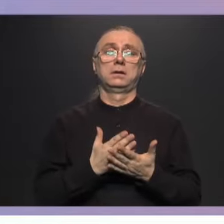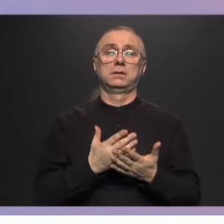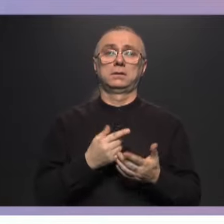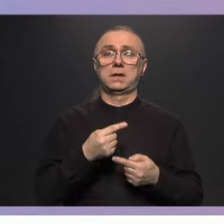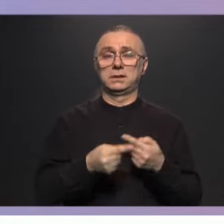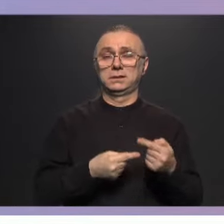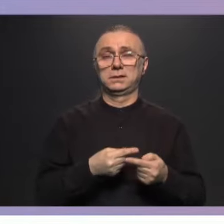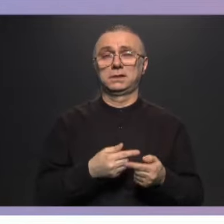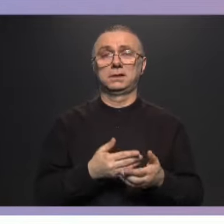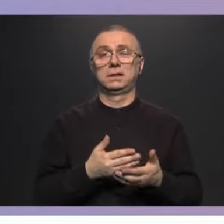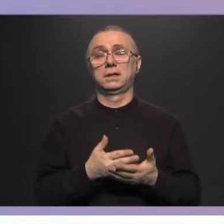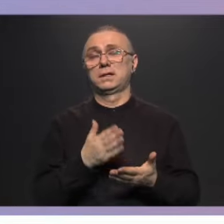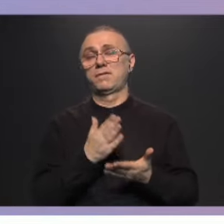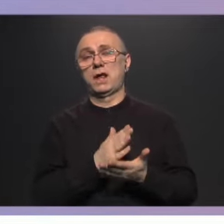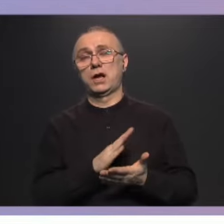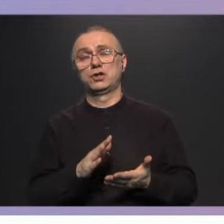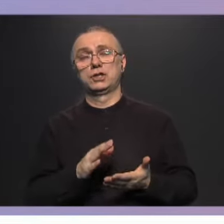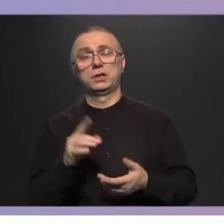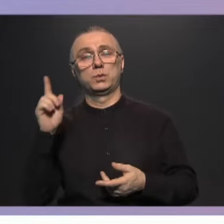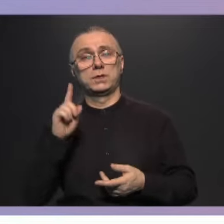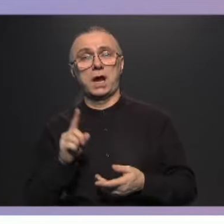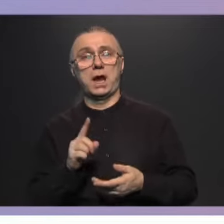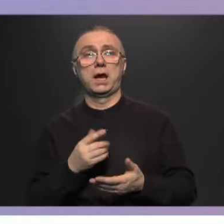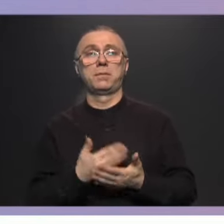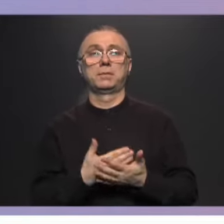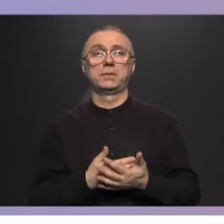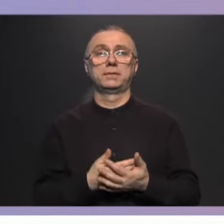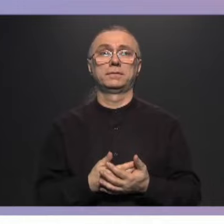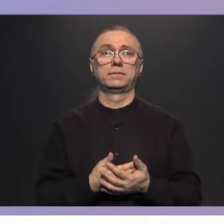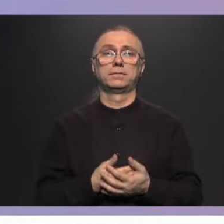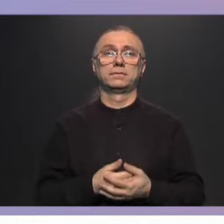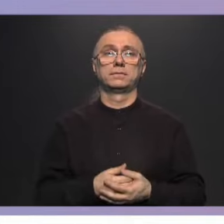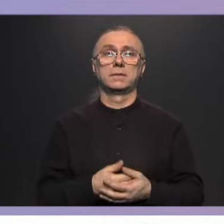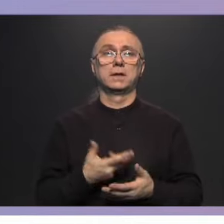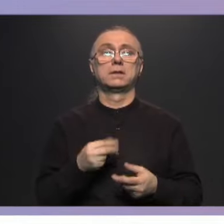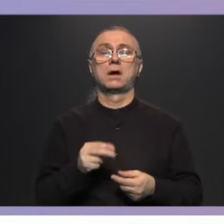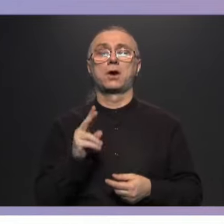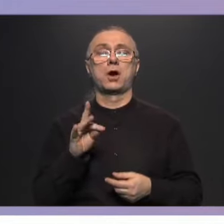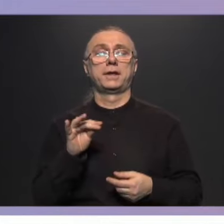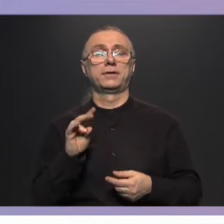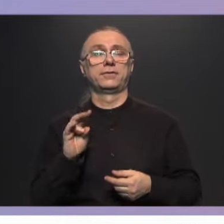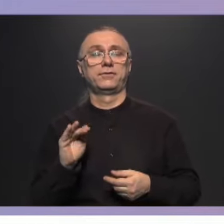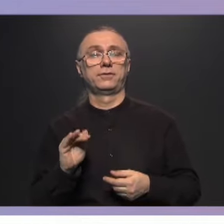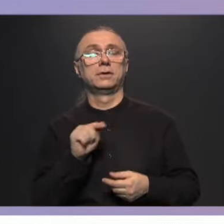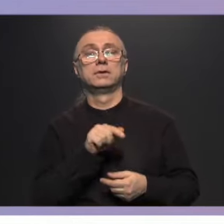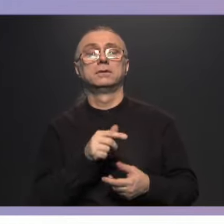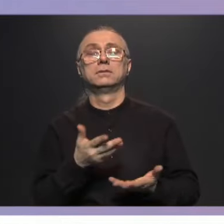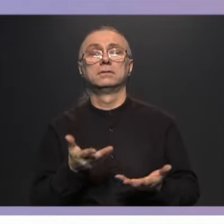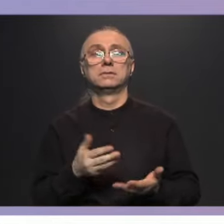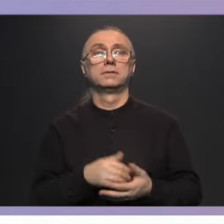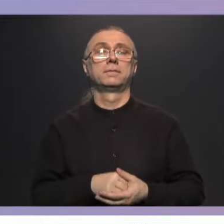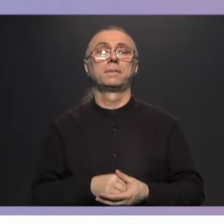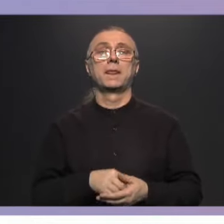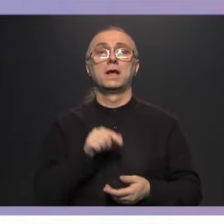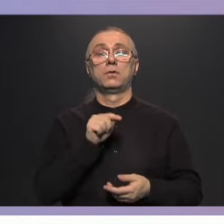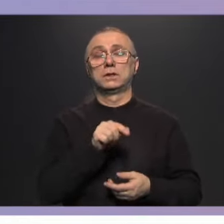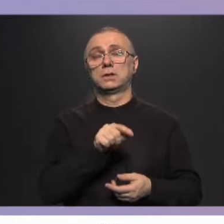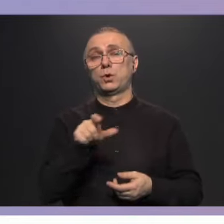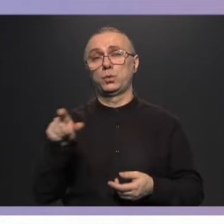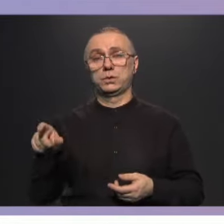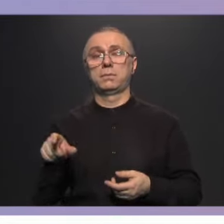вот, не являющимися иудеями, соответственно, где Коринф, собственно, да? И вот этим людям он и говорил,